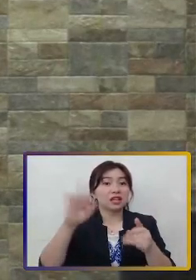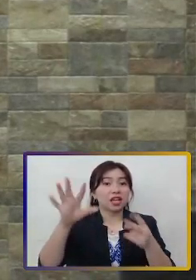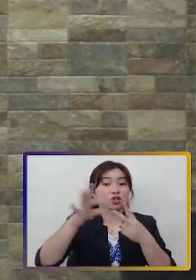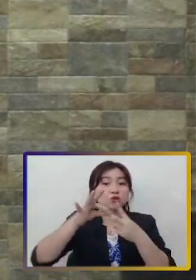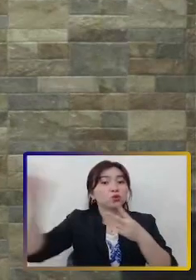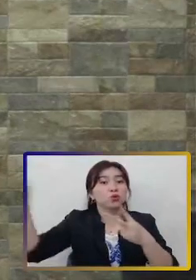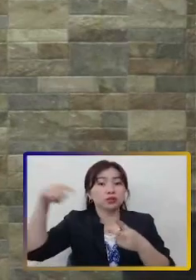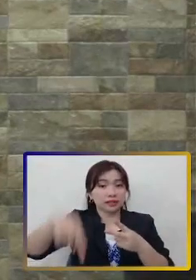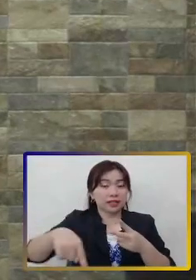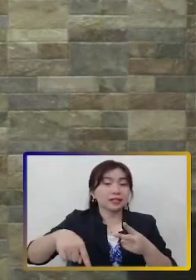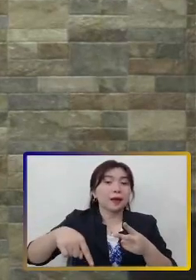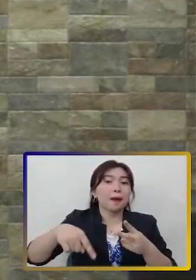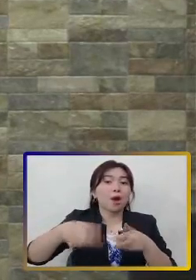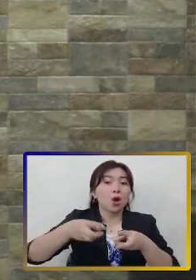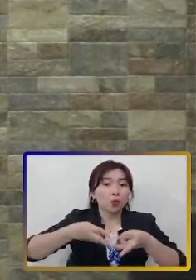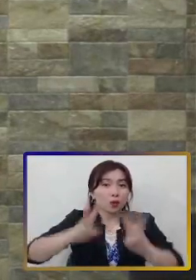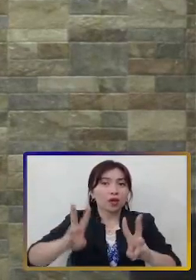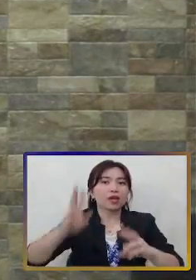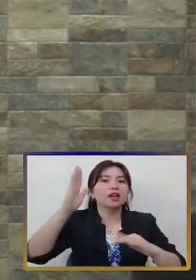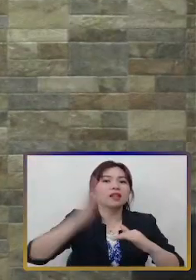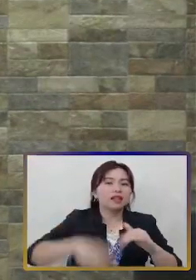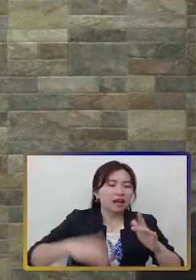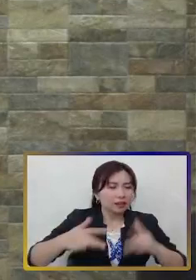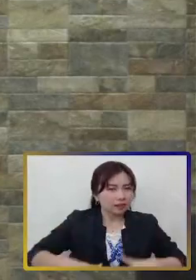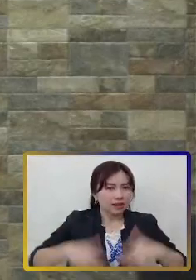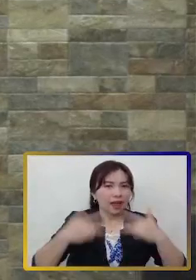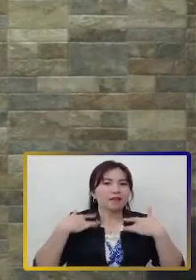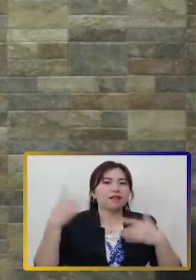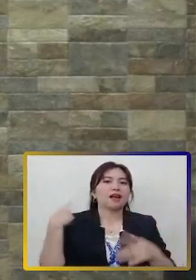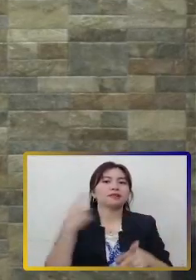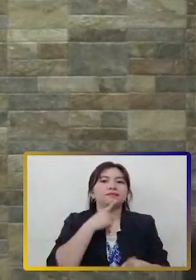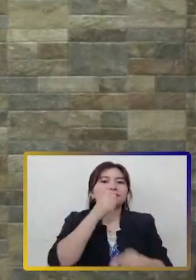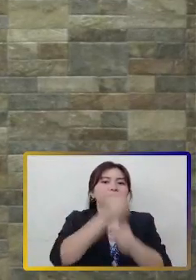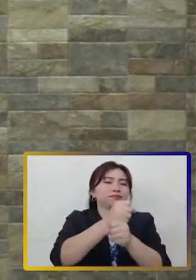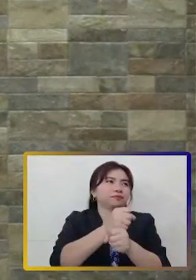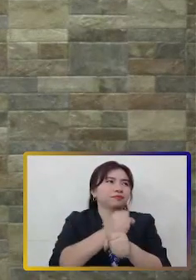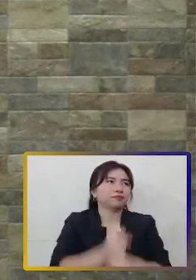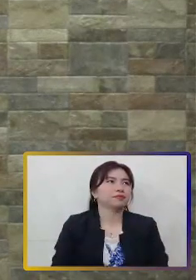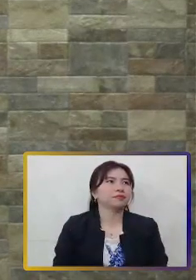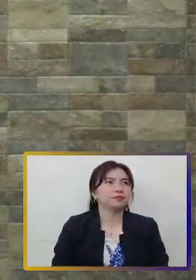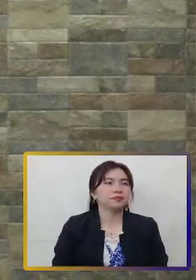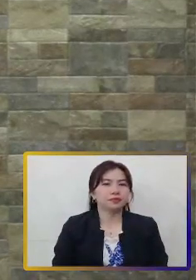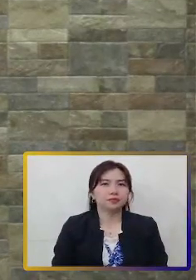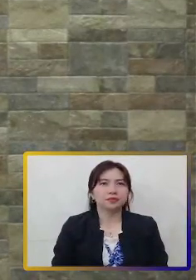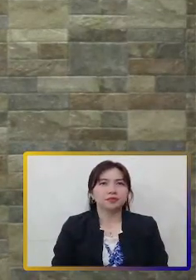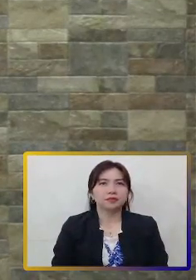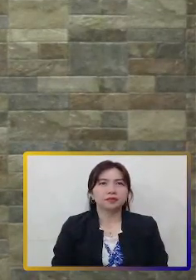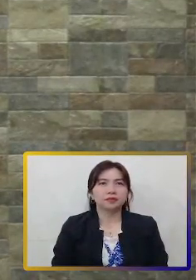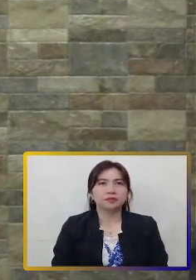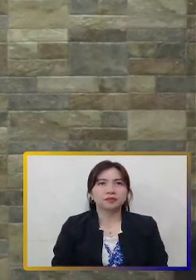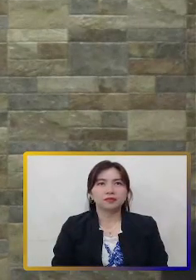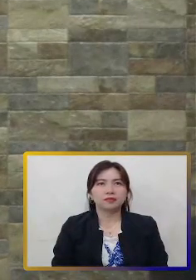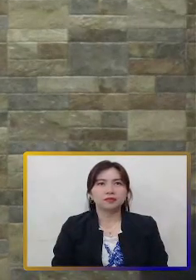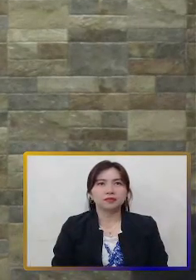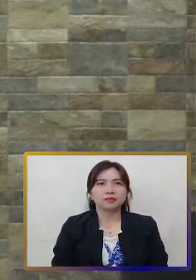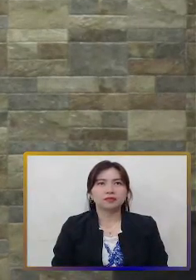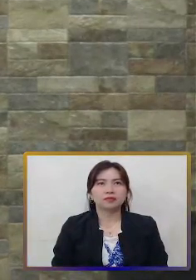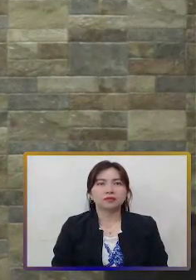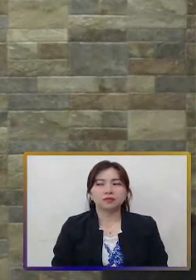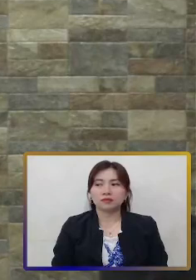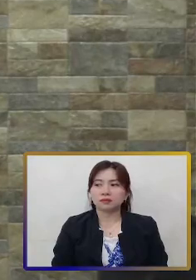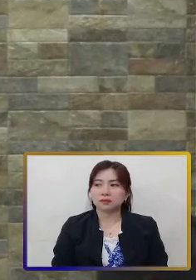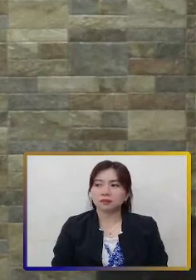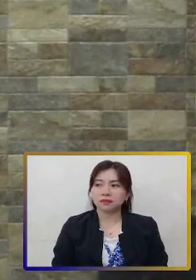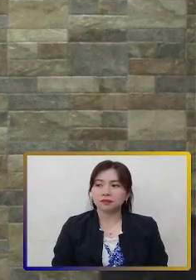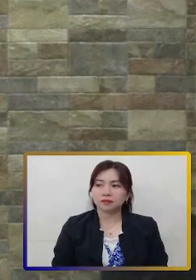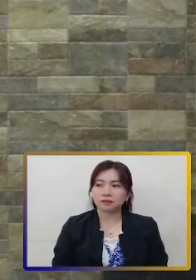than a life with assurance you see Yan po Isang mga bagay mga kapatid na magandang makita po natin